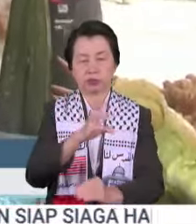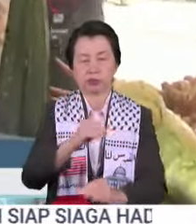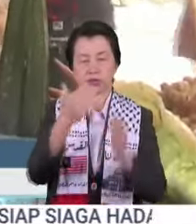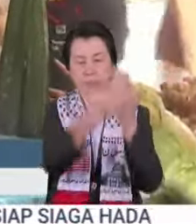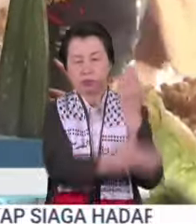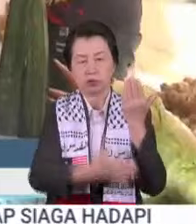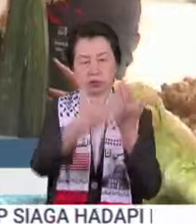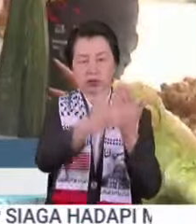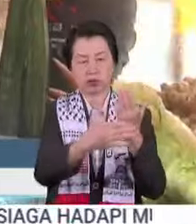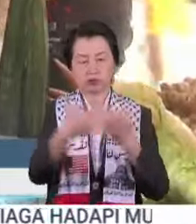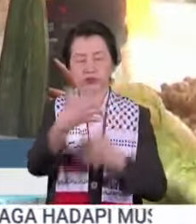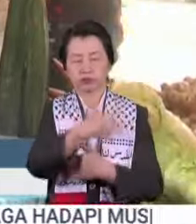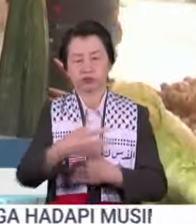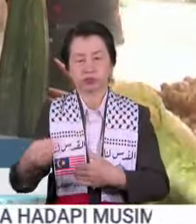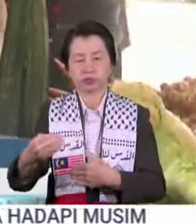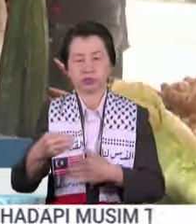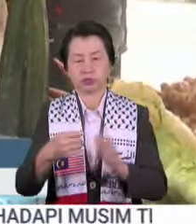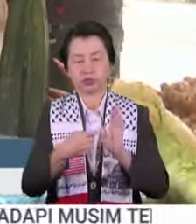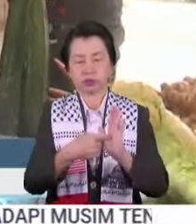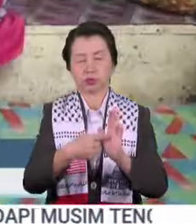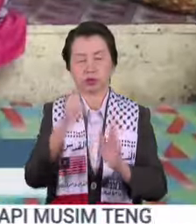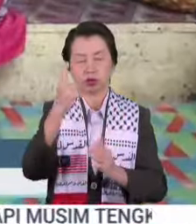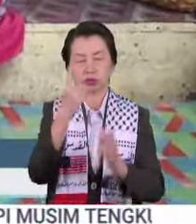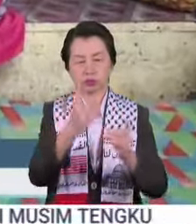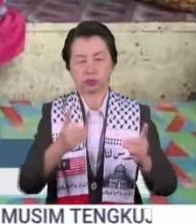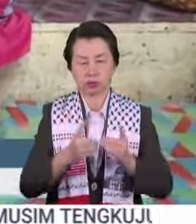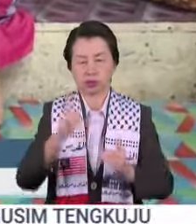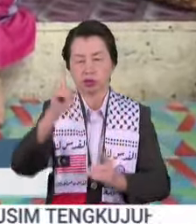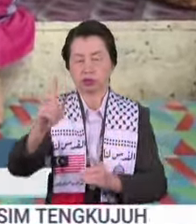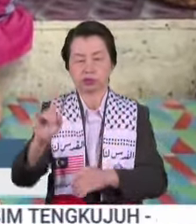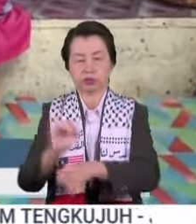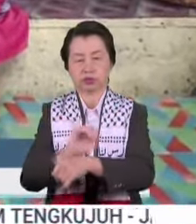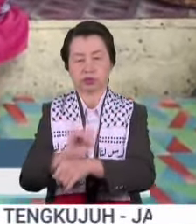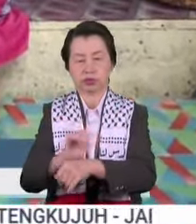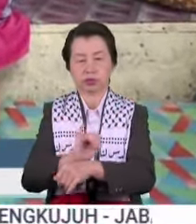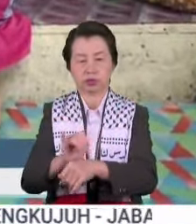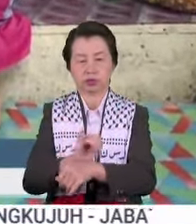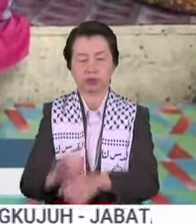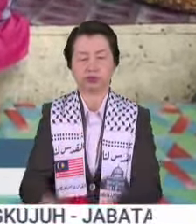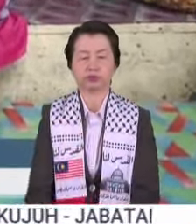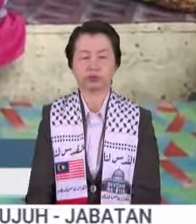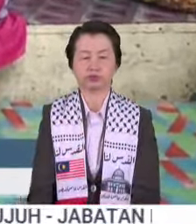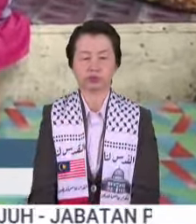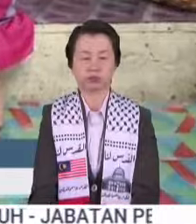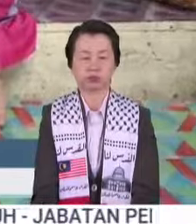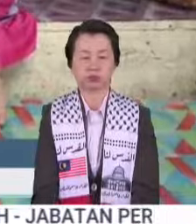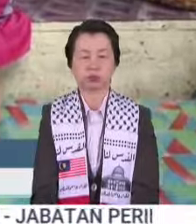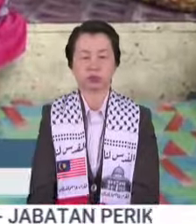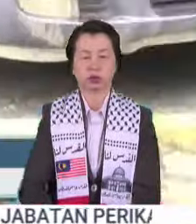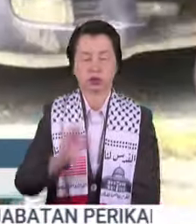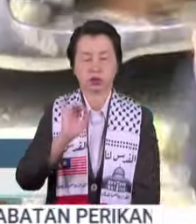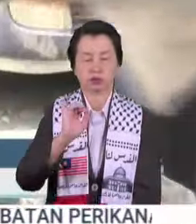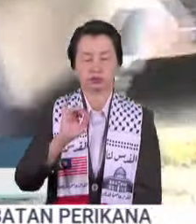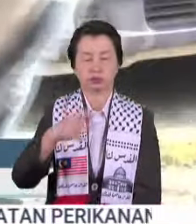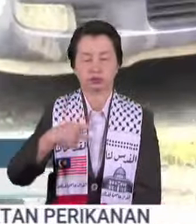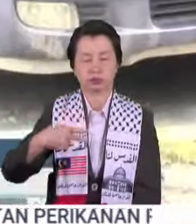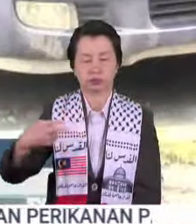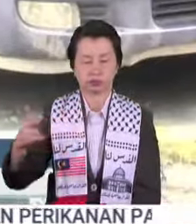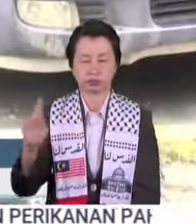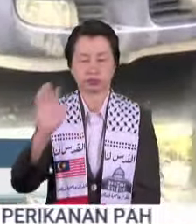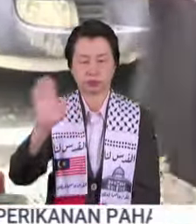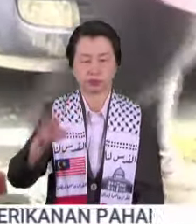semenanjung serta showkes satu daerah satu industri sdsi hpvk dijangka